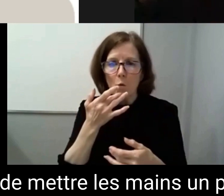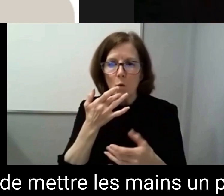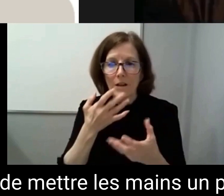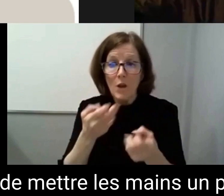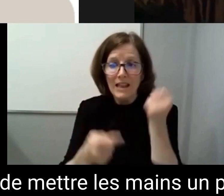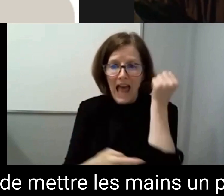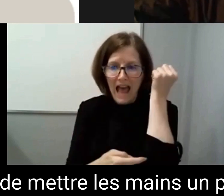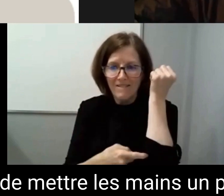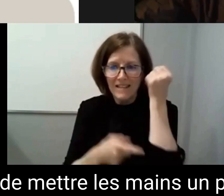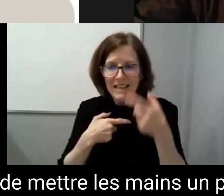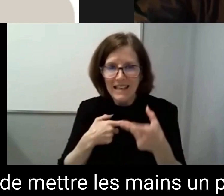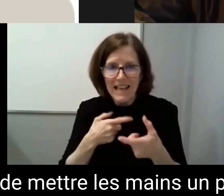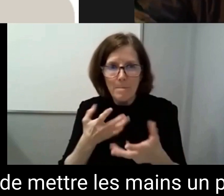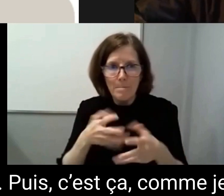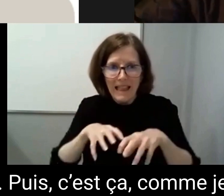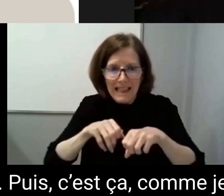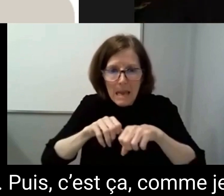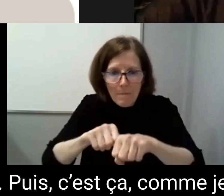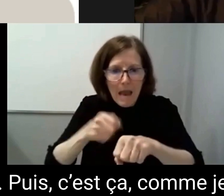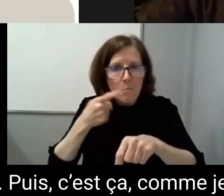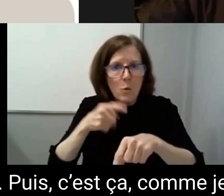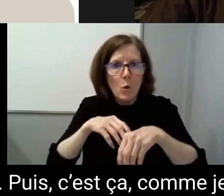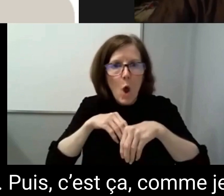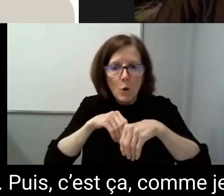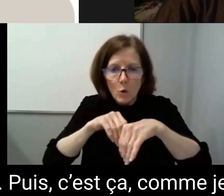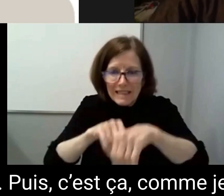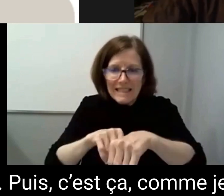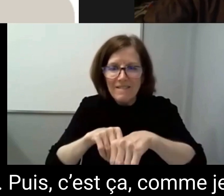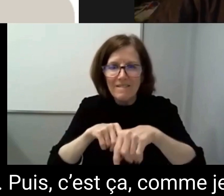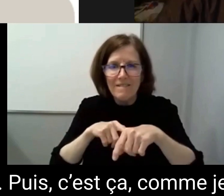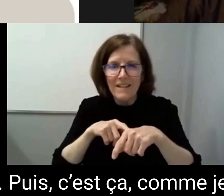mains un peu à la culture de champignons.